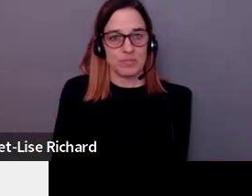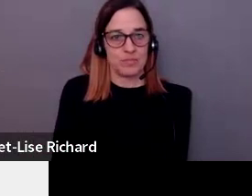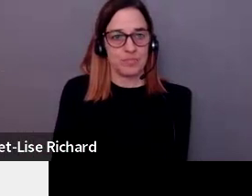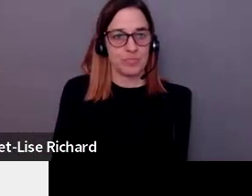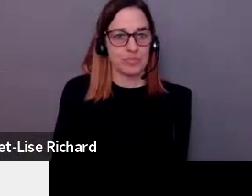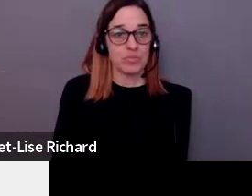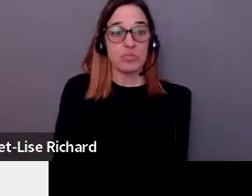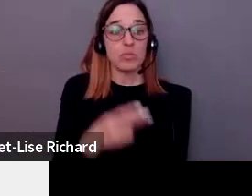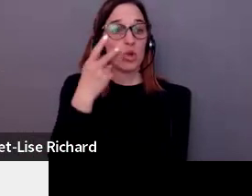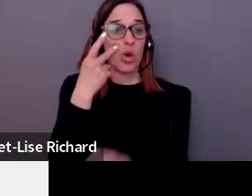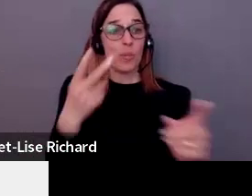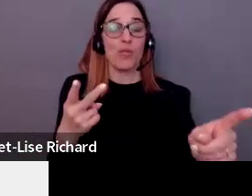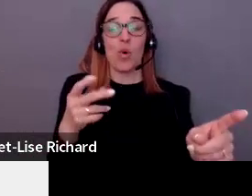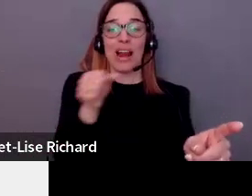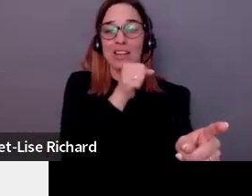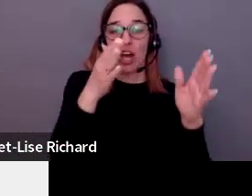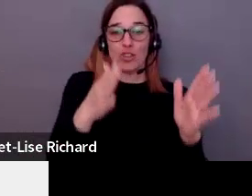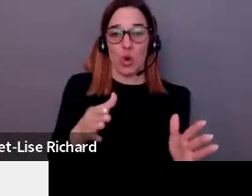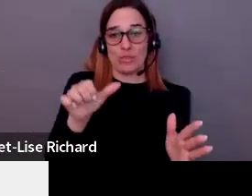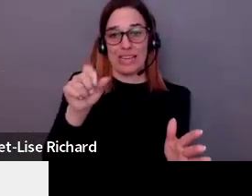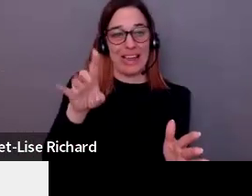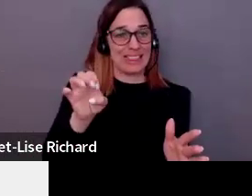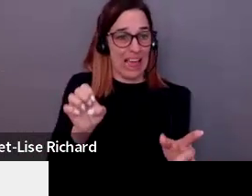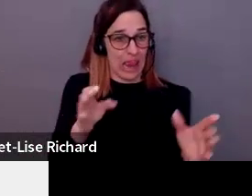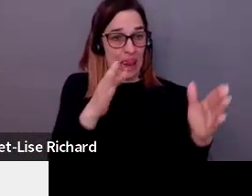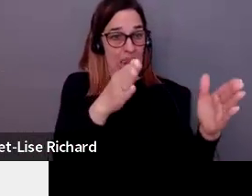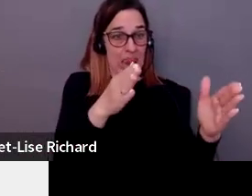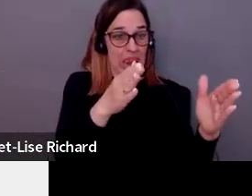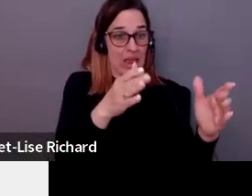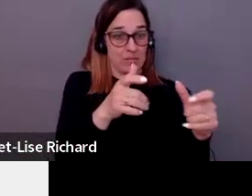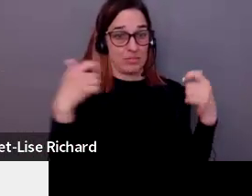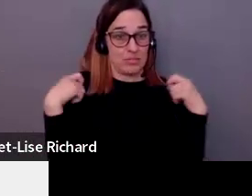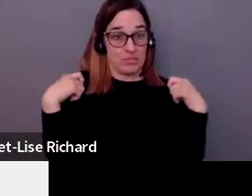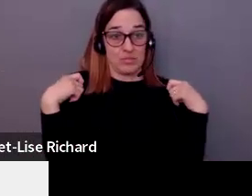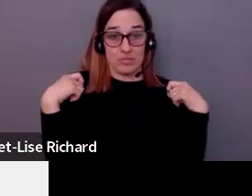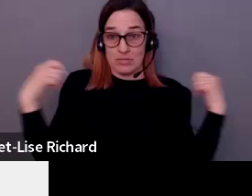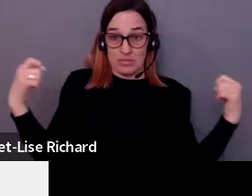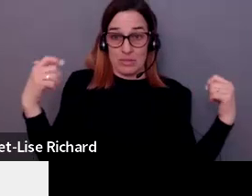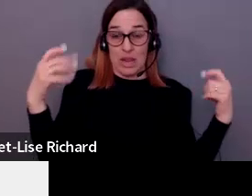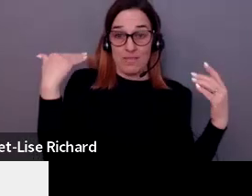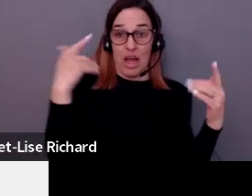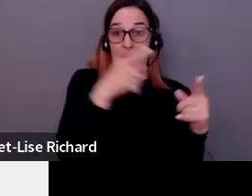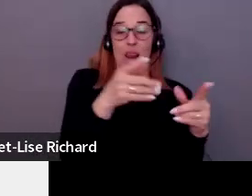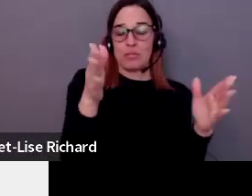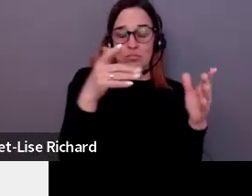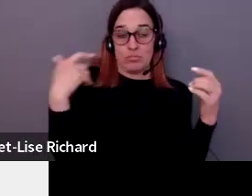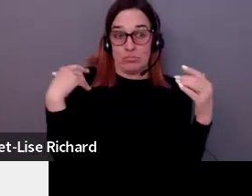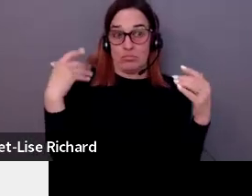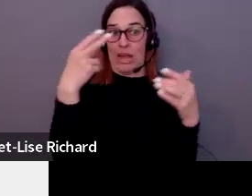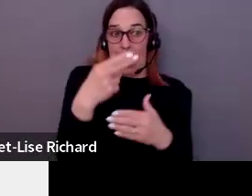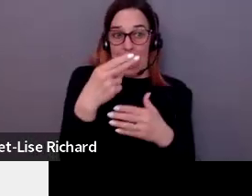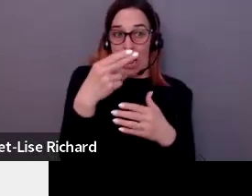Donc, on voit ici Adèle qui avait une morphologie en O et qui a passé avec une morphologie en X.